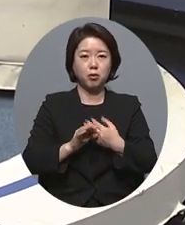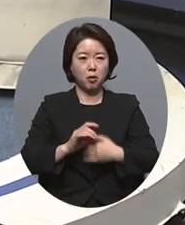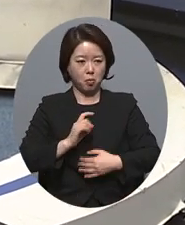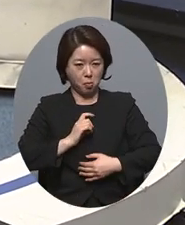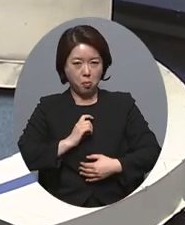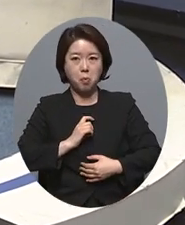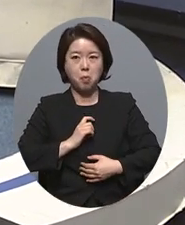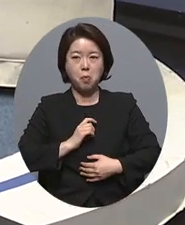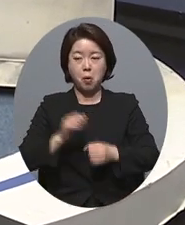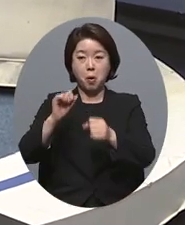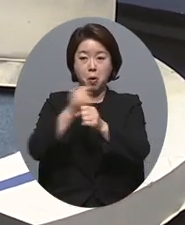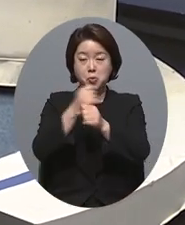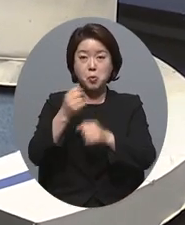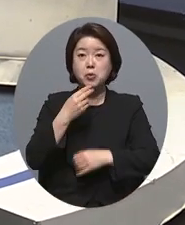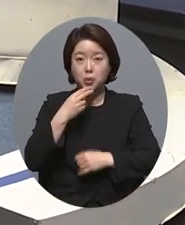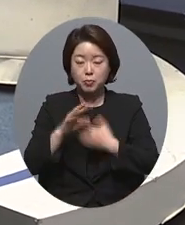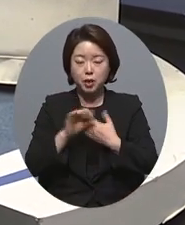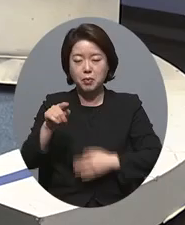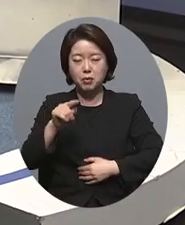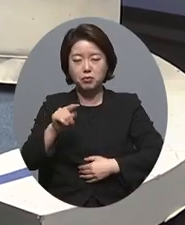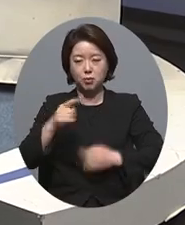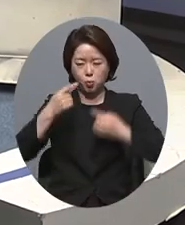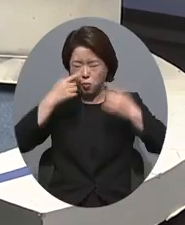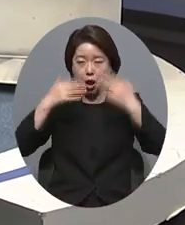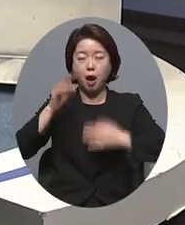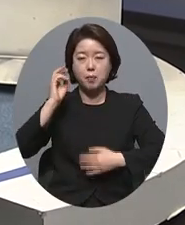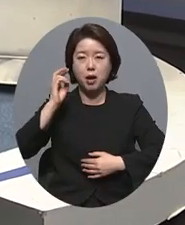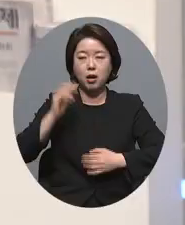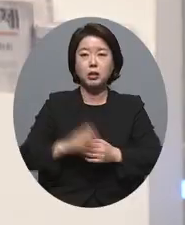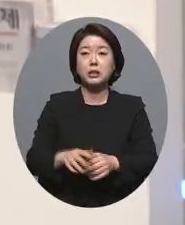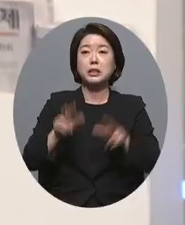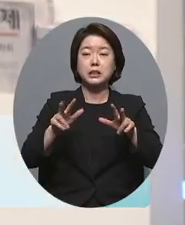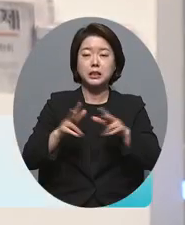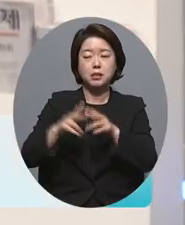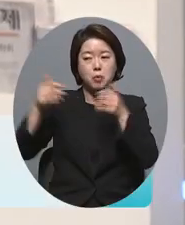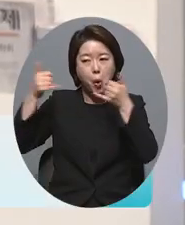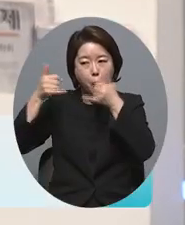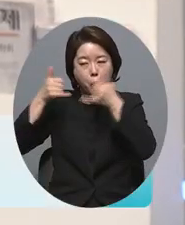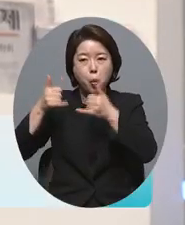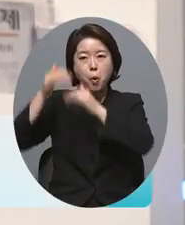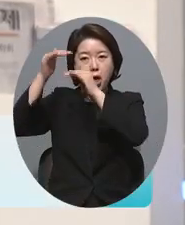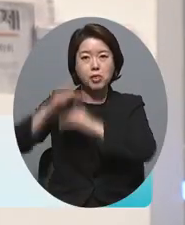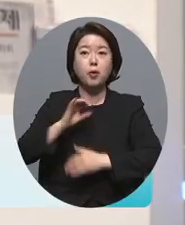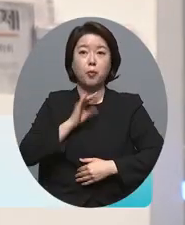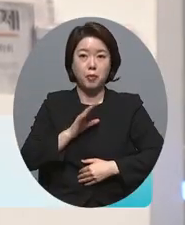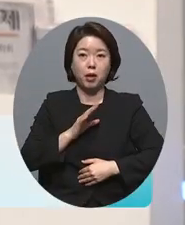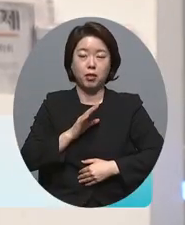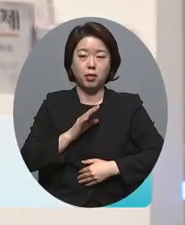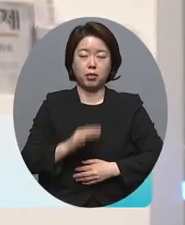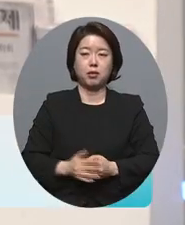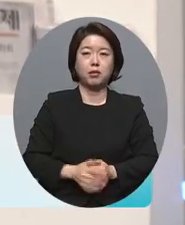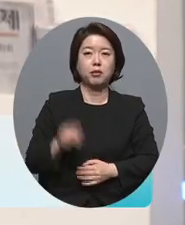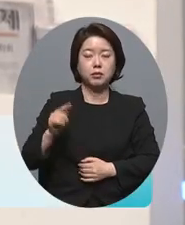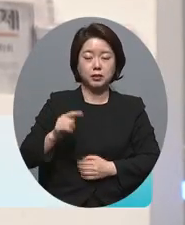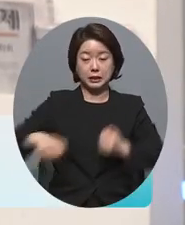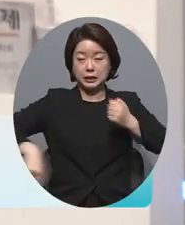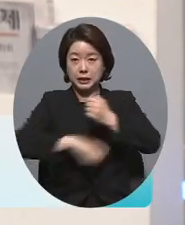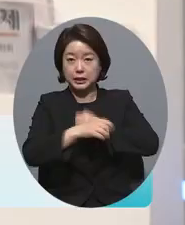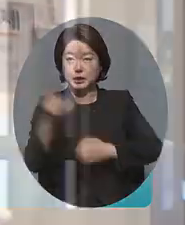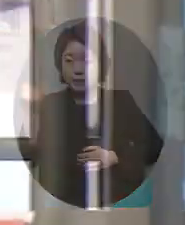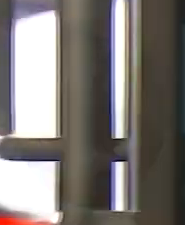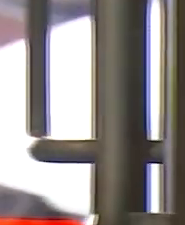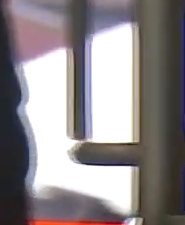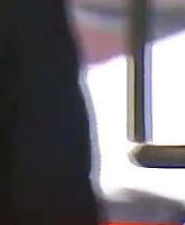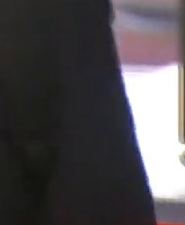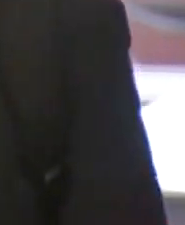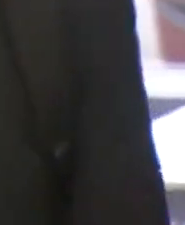그 사진이 조작되지 않았다면 의문의 여지가 없는 건데 지금은 통화 내용만 있단 말이죠. 그러면서 지금 그 첼리스트와